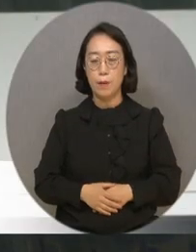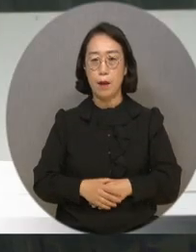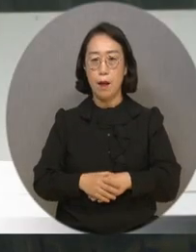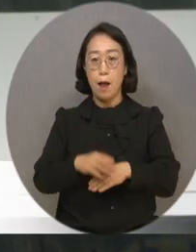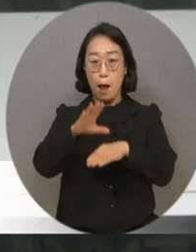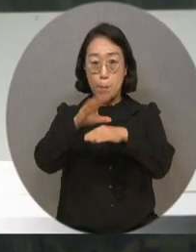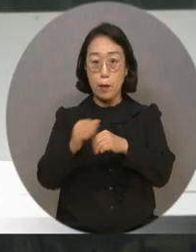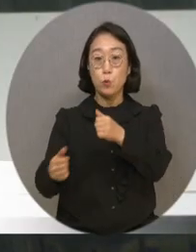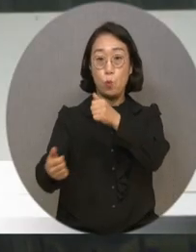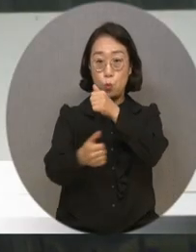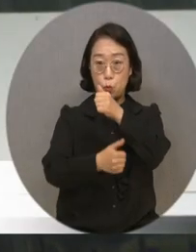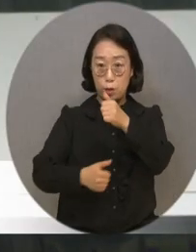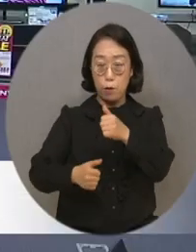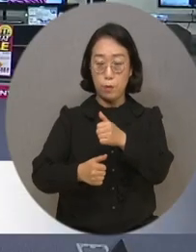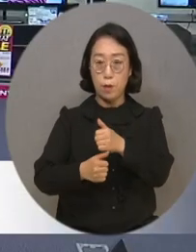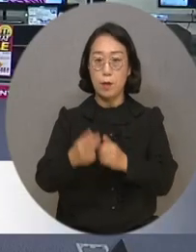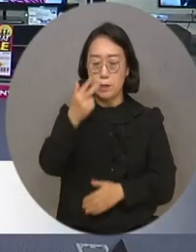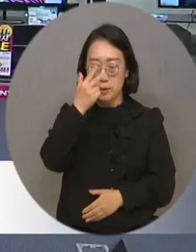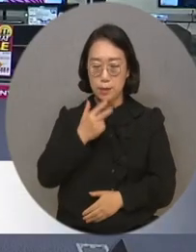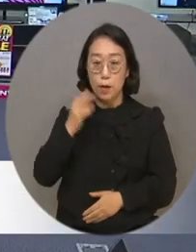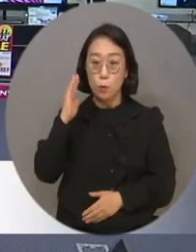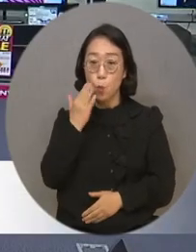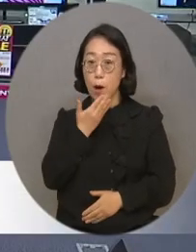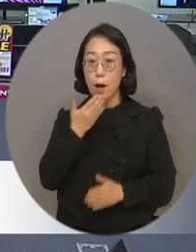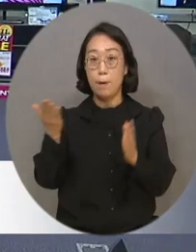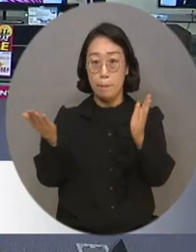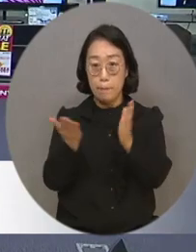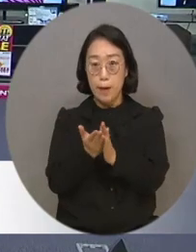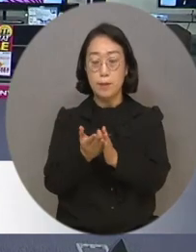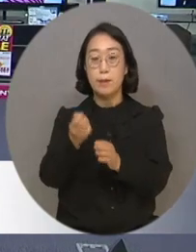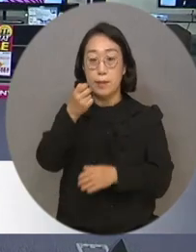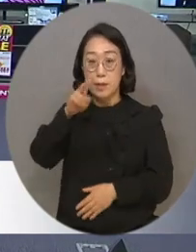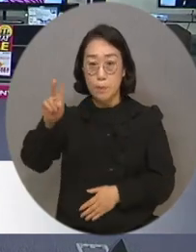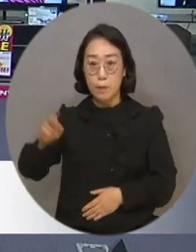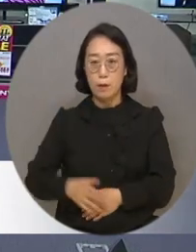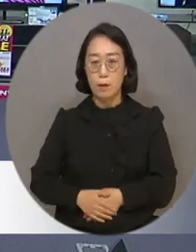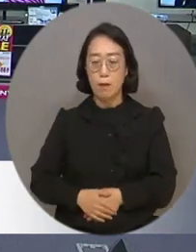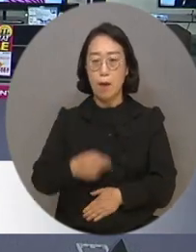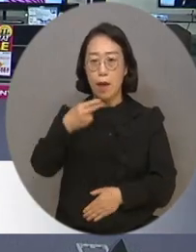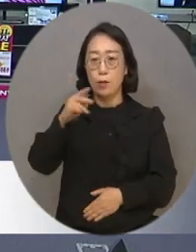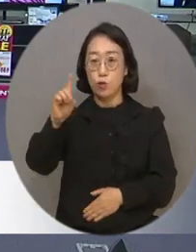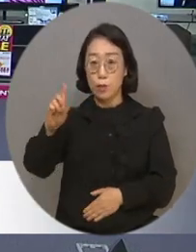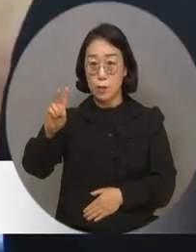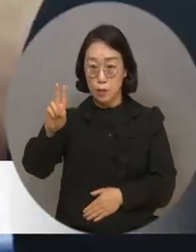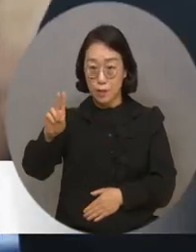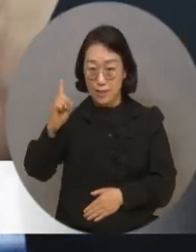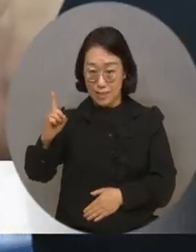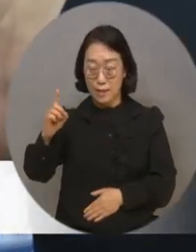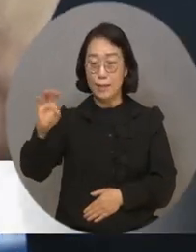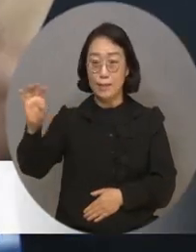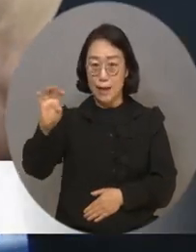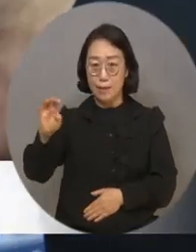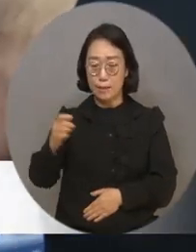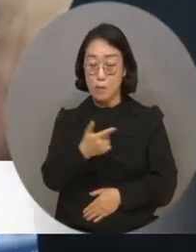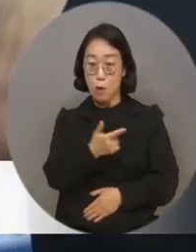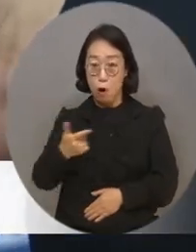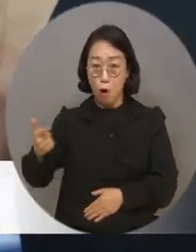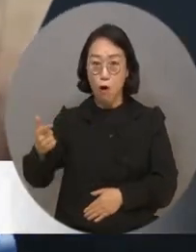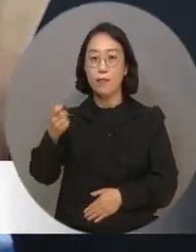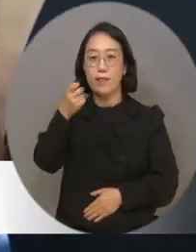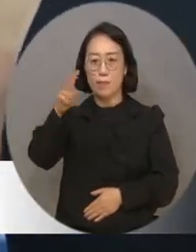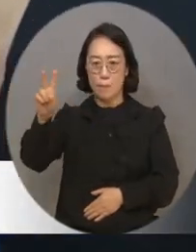방통위에서 보급하는 시각 청각장애인용 맞춤형 tv는 고화질 불 HD 40인치 스마트tv입니다